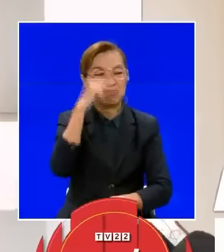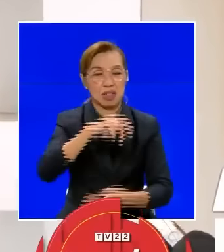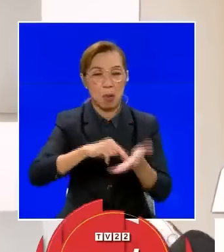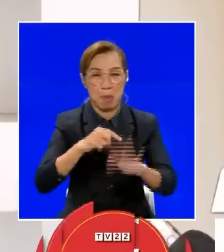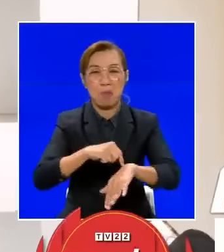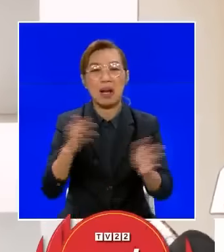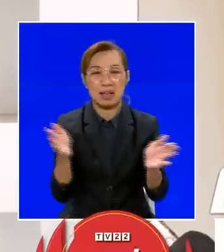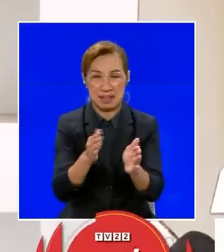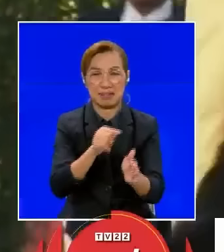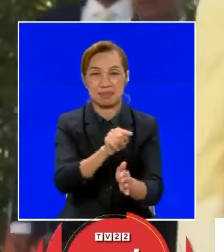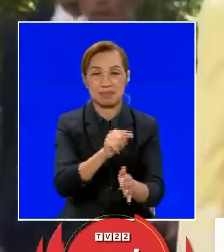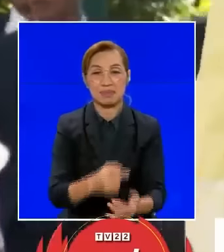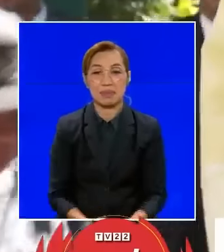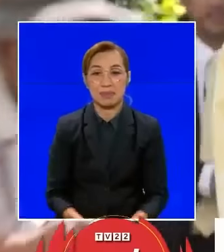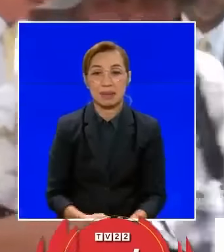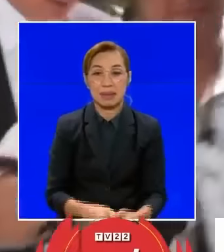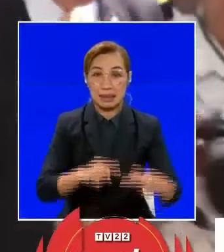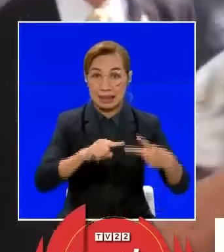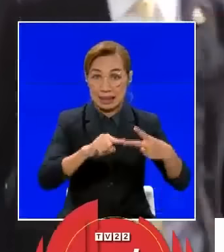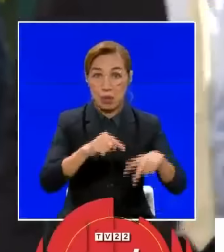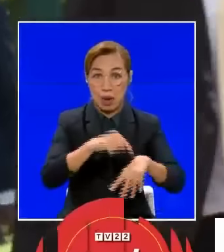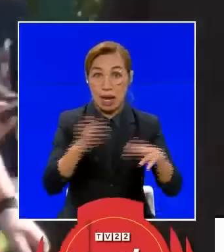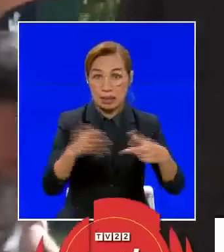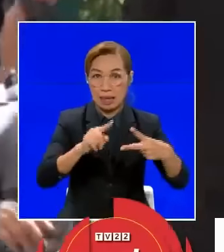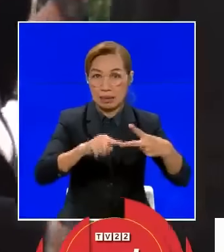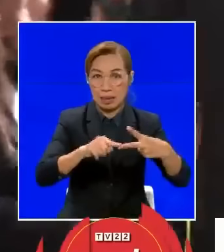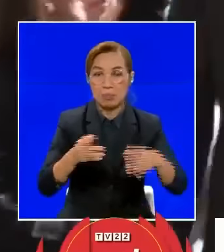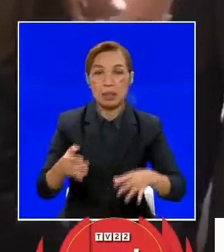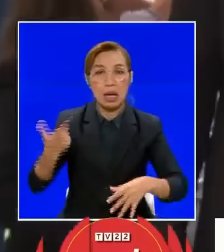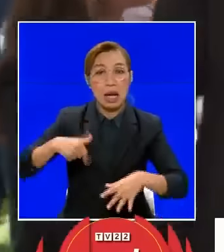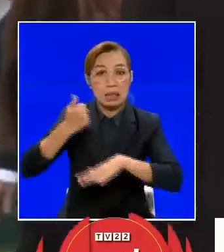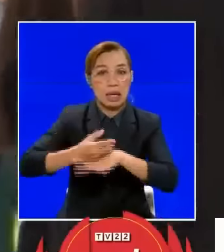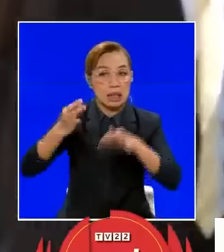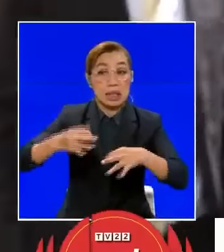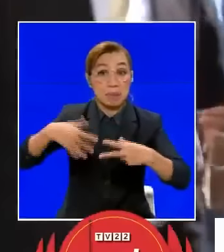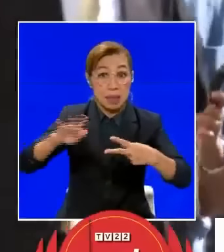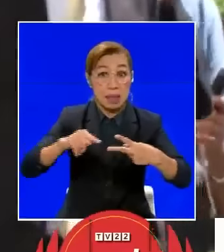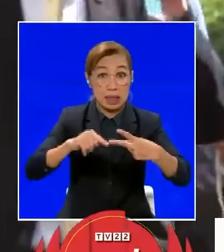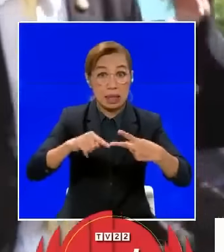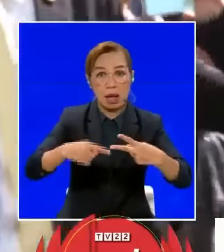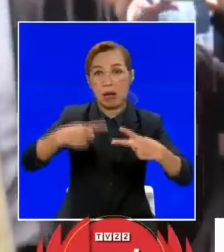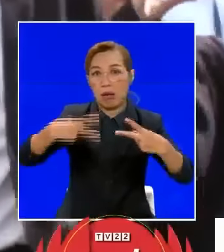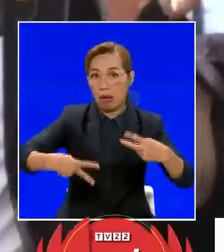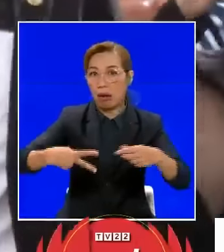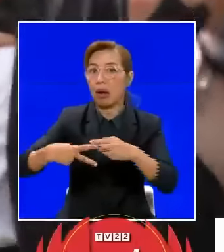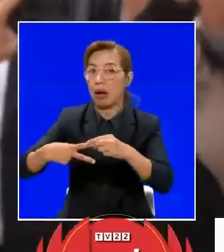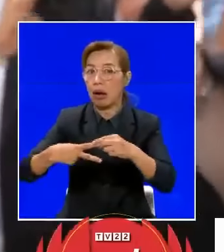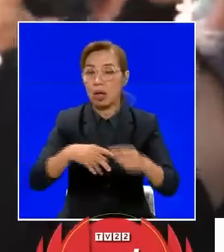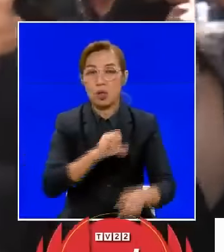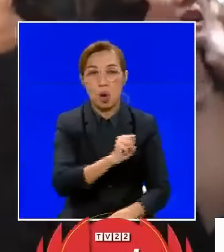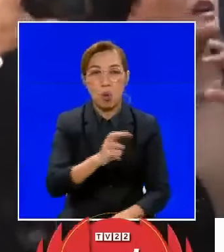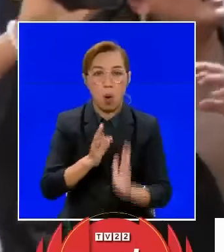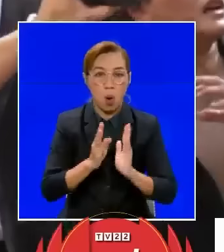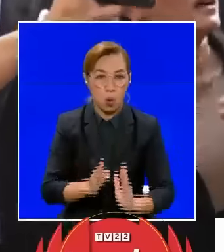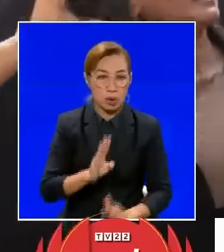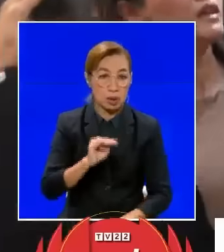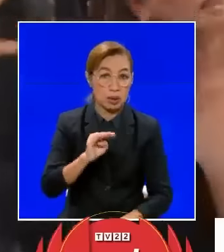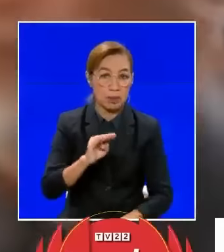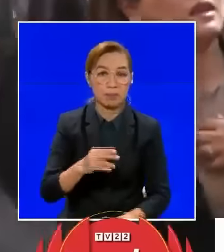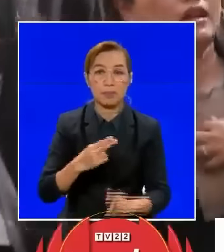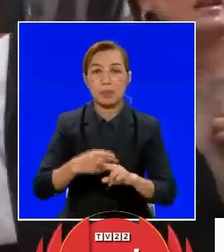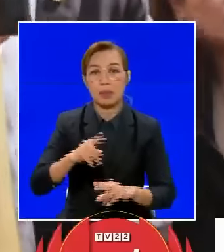ล้วก็มุมนี้ก็ยังแบ่งออกเป็น2แนวทางด้วยก็คือว่าความเห็นของ40สว.อย่างคุณประพันธ์คุณมีเองก็บอกว่าก